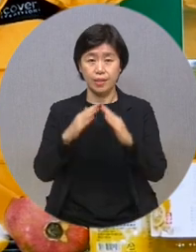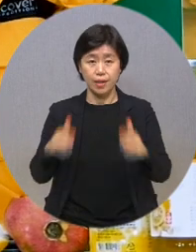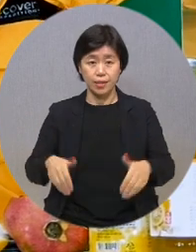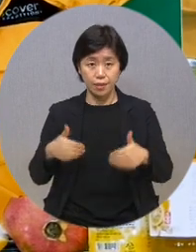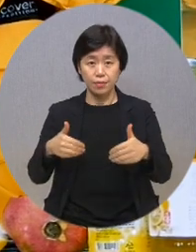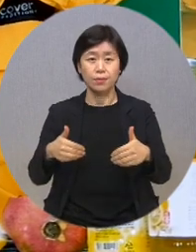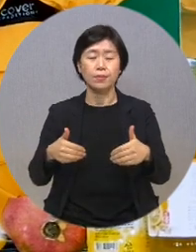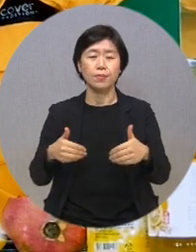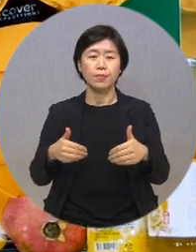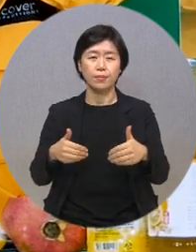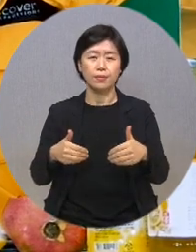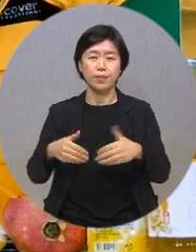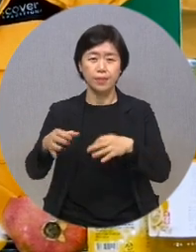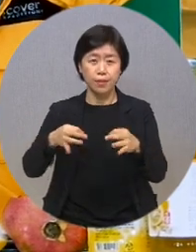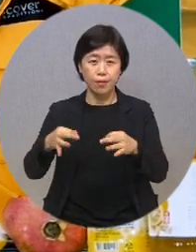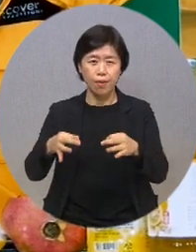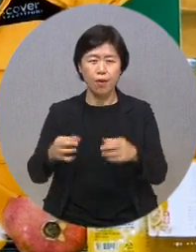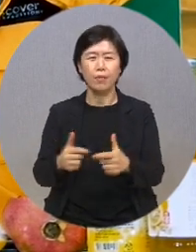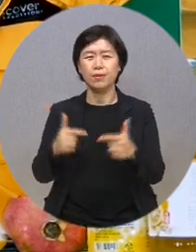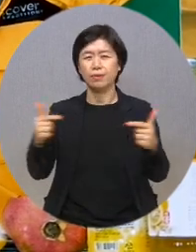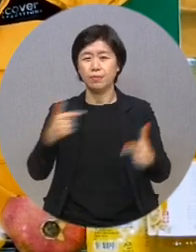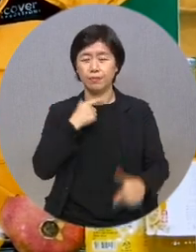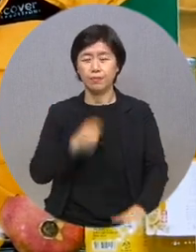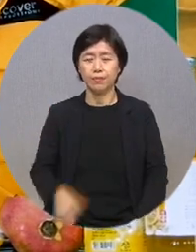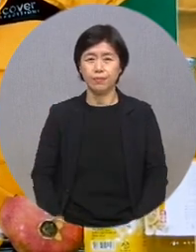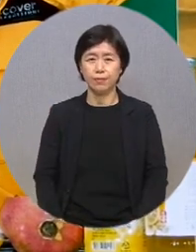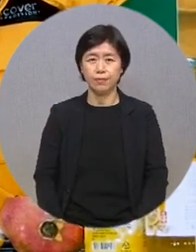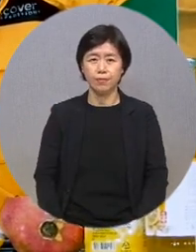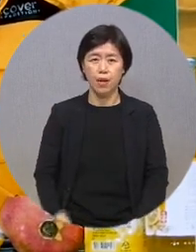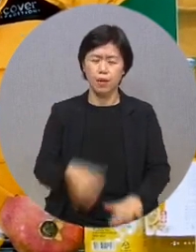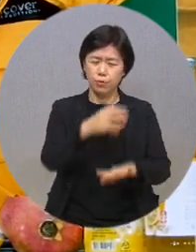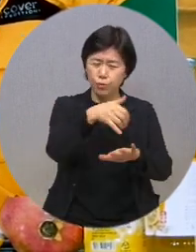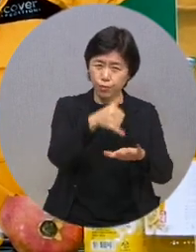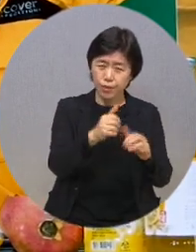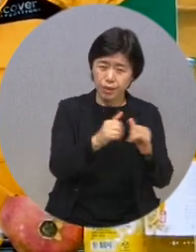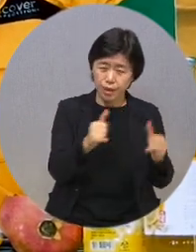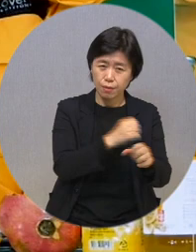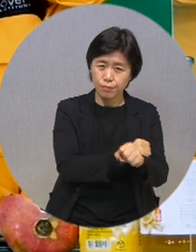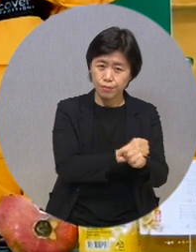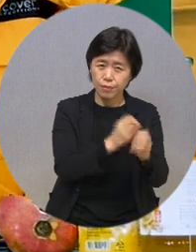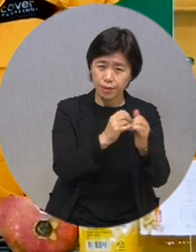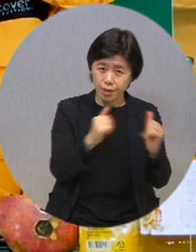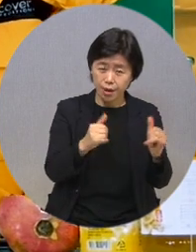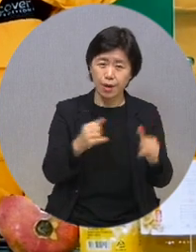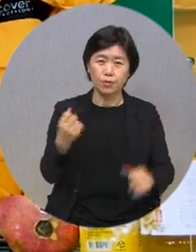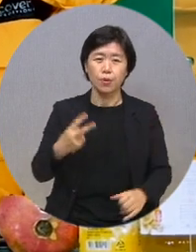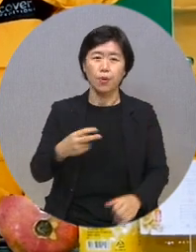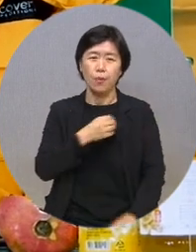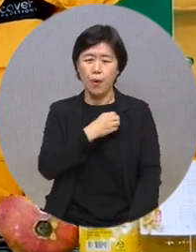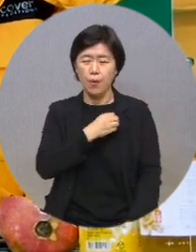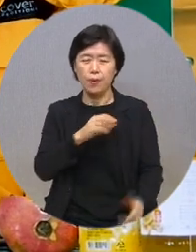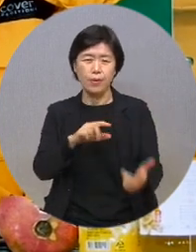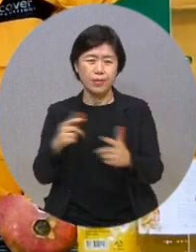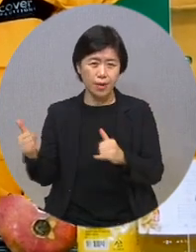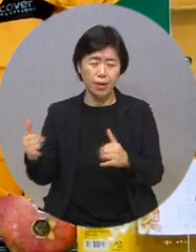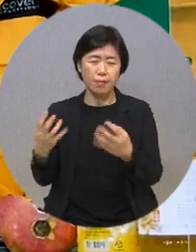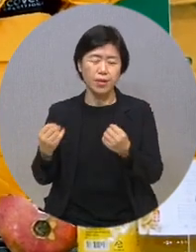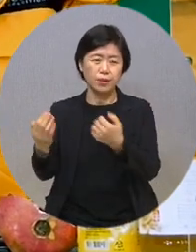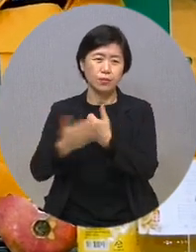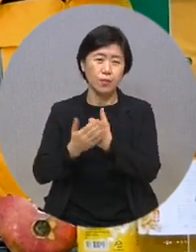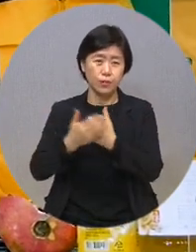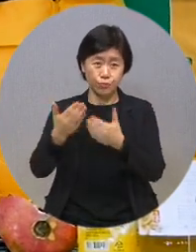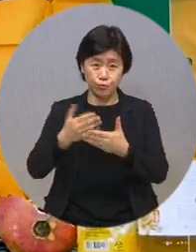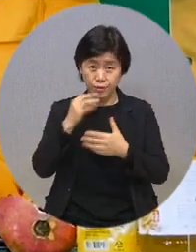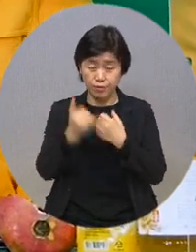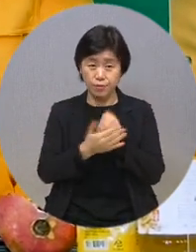활성화입니다. 그래서 이번에 이 생산자분도 있고 그다음에 우리 남도장터 고객 회원들 네. 많이 도와주셔가지고 11월